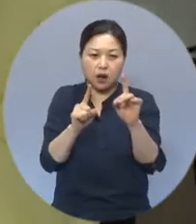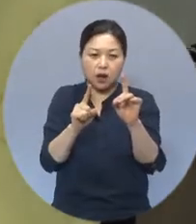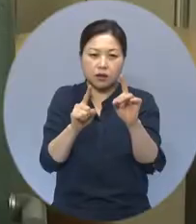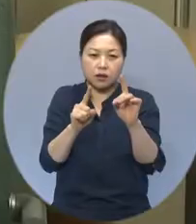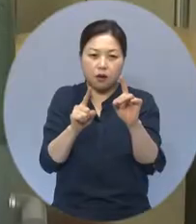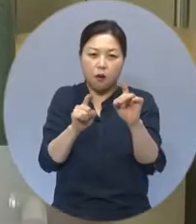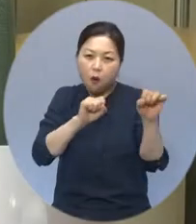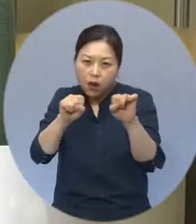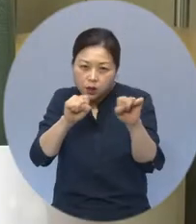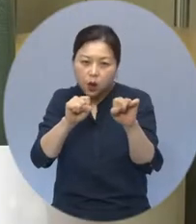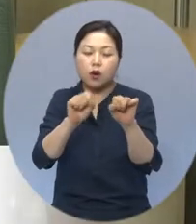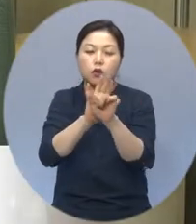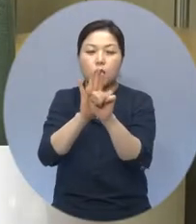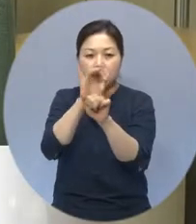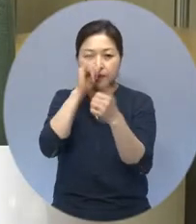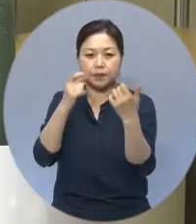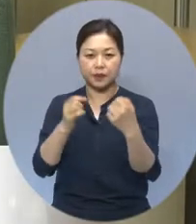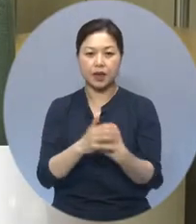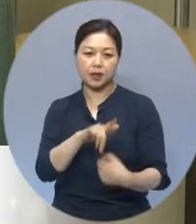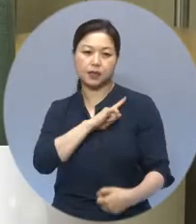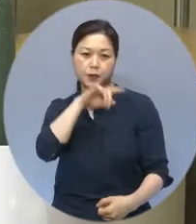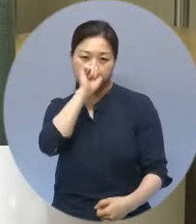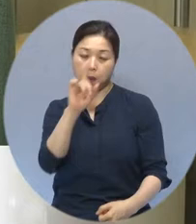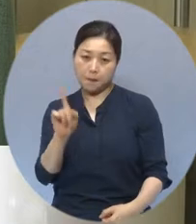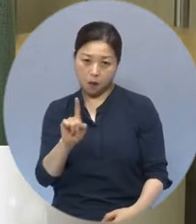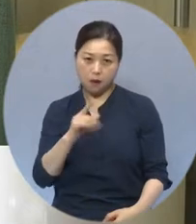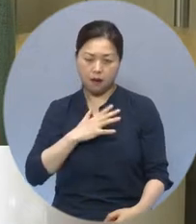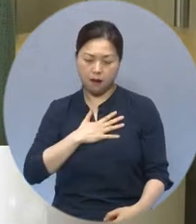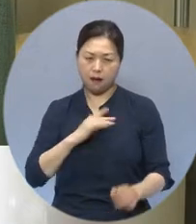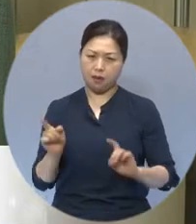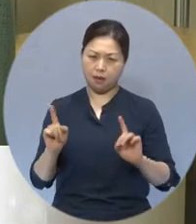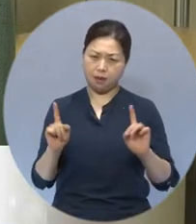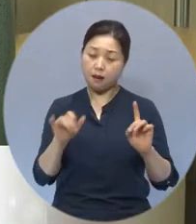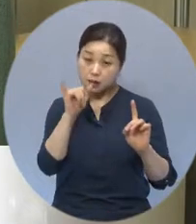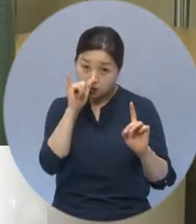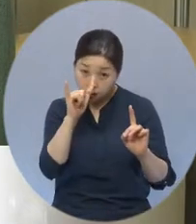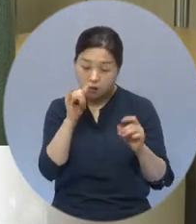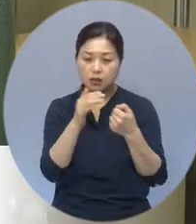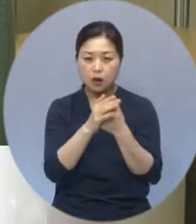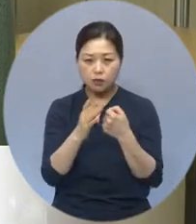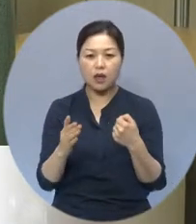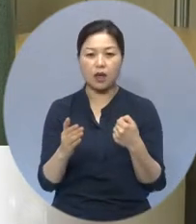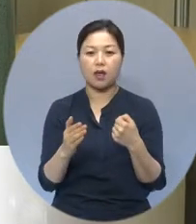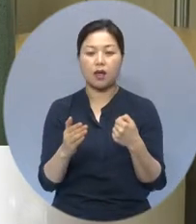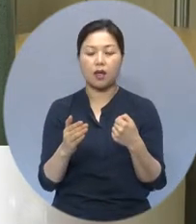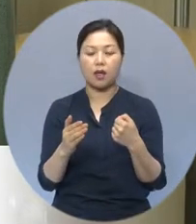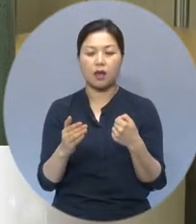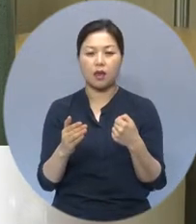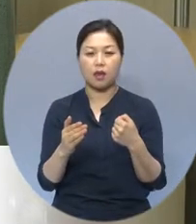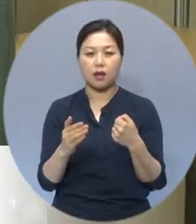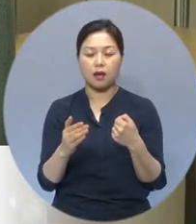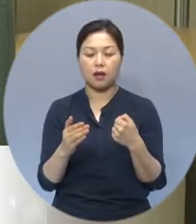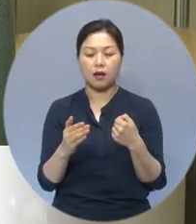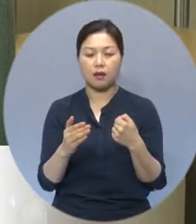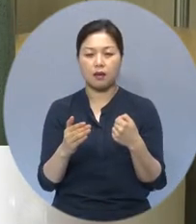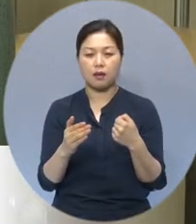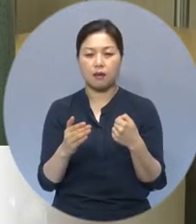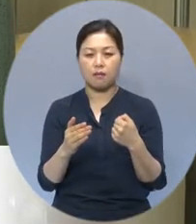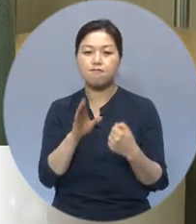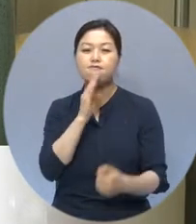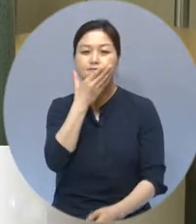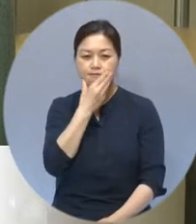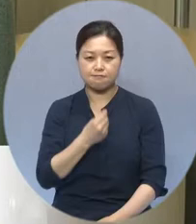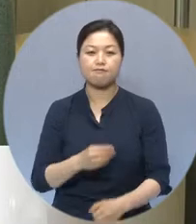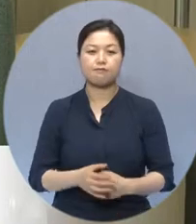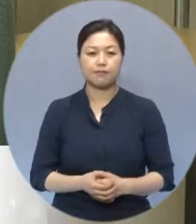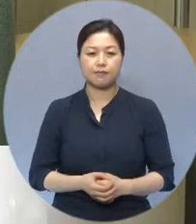있습니다. 제일로 좋은 것은 이게 생겨나 갖고 참